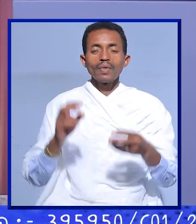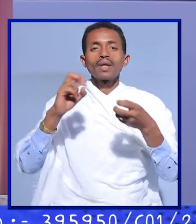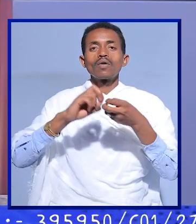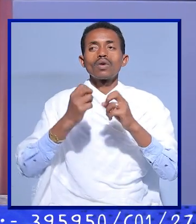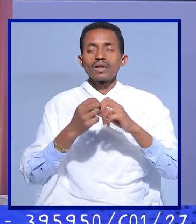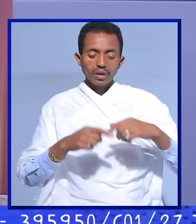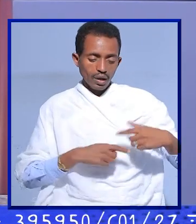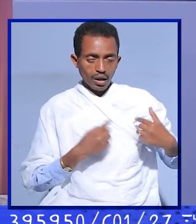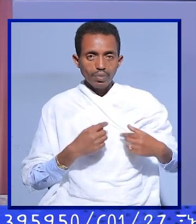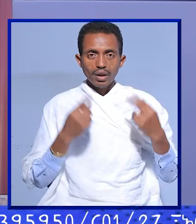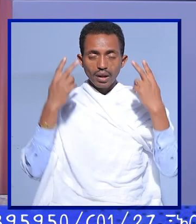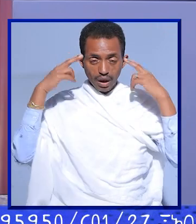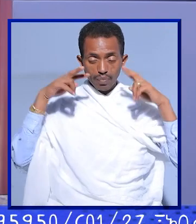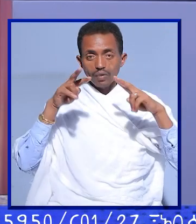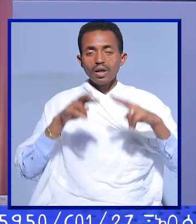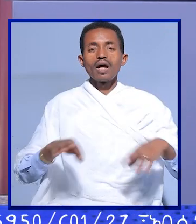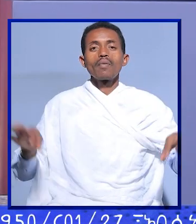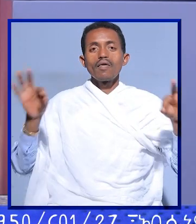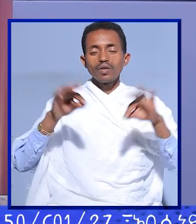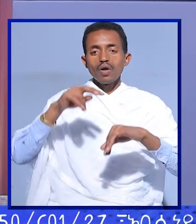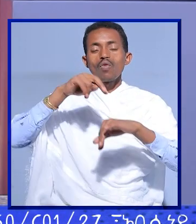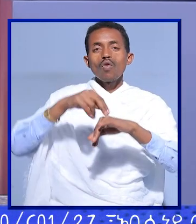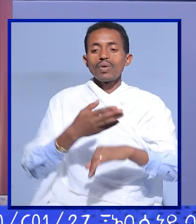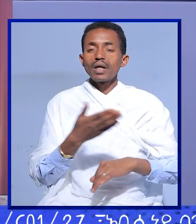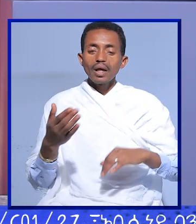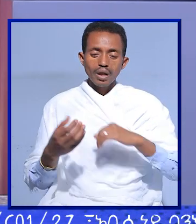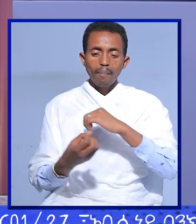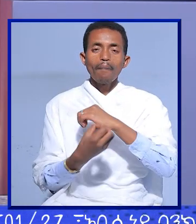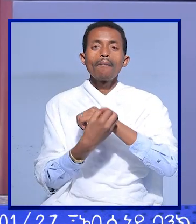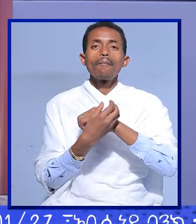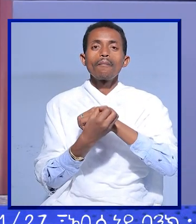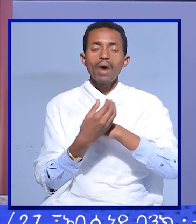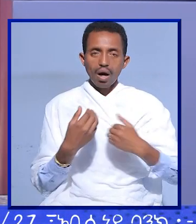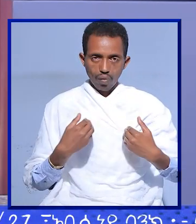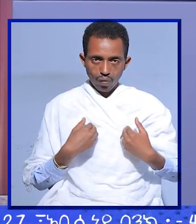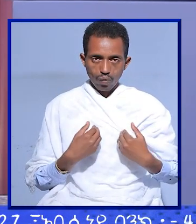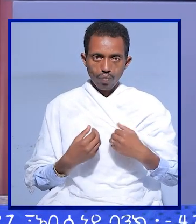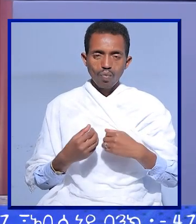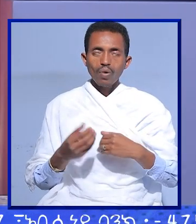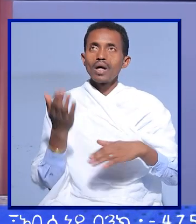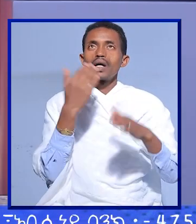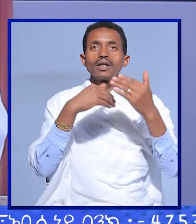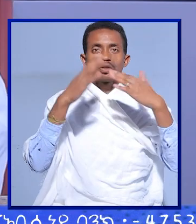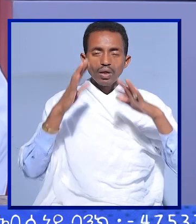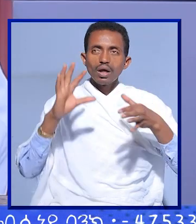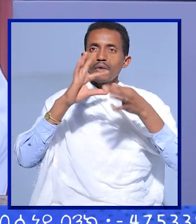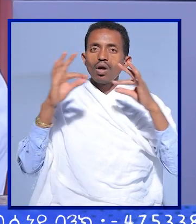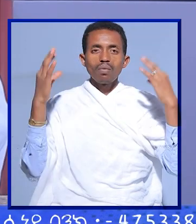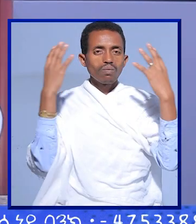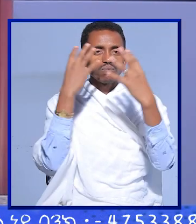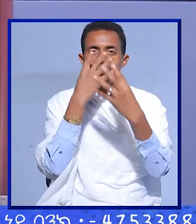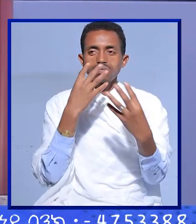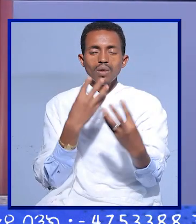ወገኖቻችን ልብ ልንለው የምናስበው አንድ ነገር፣ ቁም ነገር መልእክት አለው እዚህ ውስጥ። ሰማይን በከዋክብት